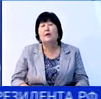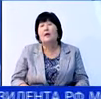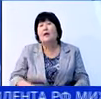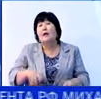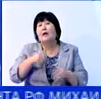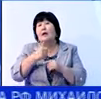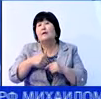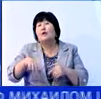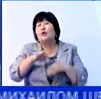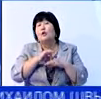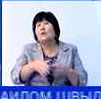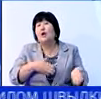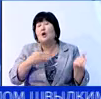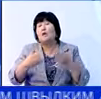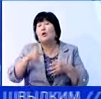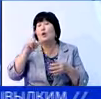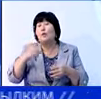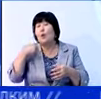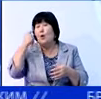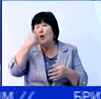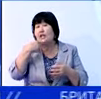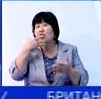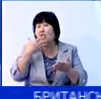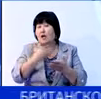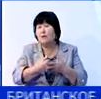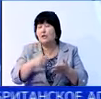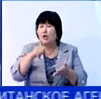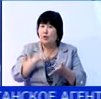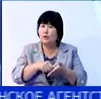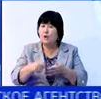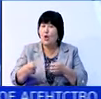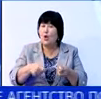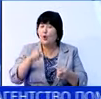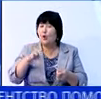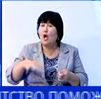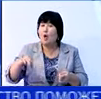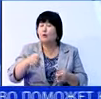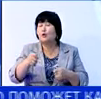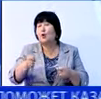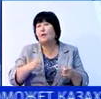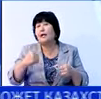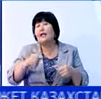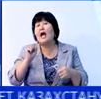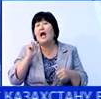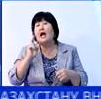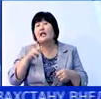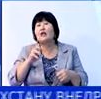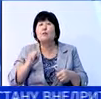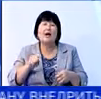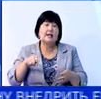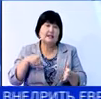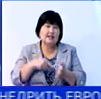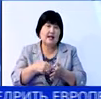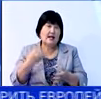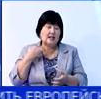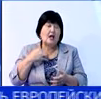Глава региона провел прием граждан по личным вопросам при участии руководителей областных управлений и акима Кызылорды.